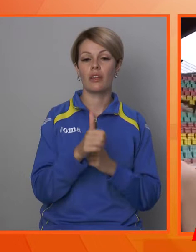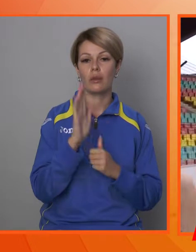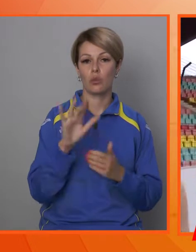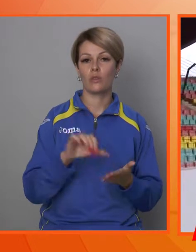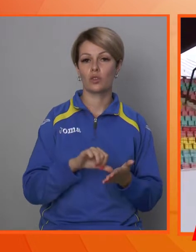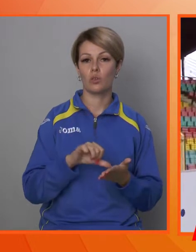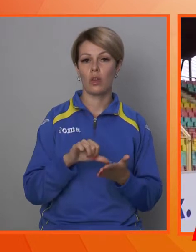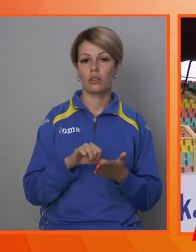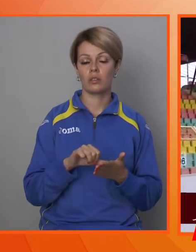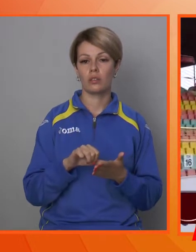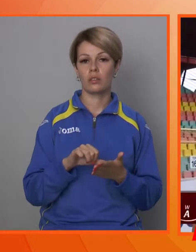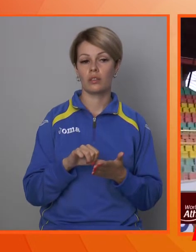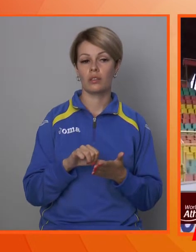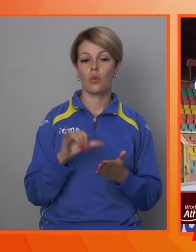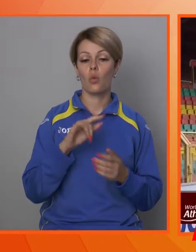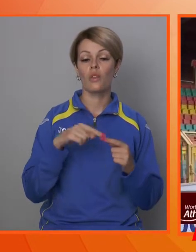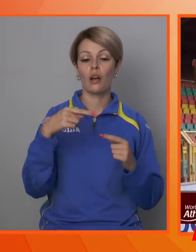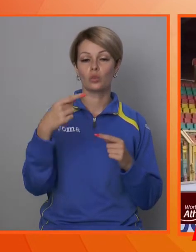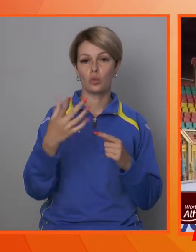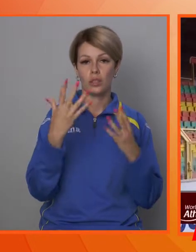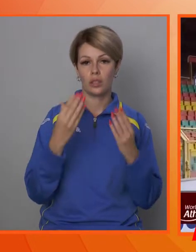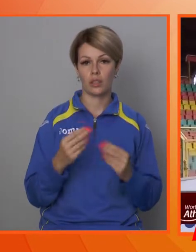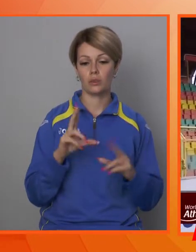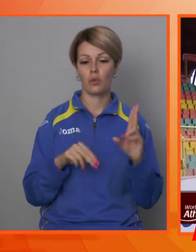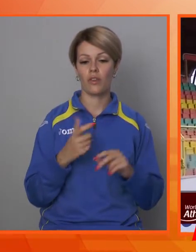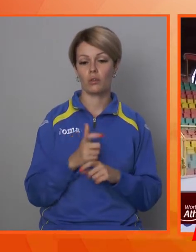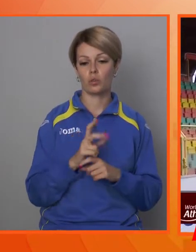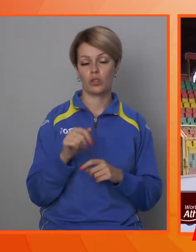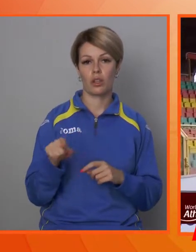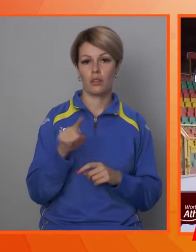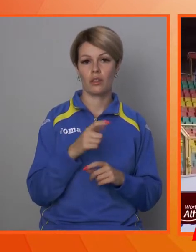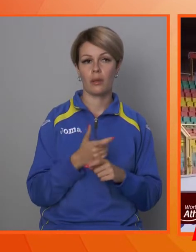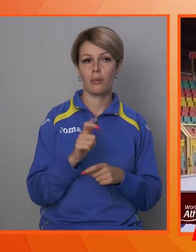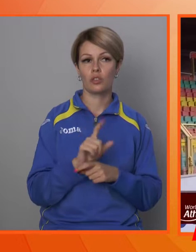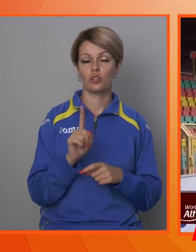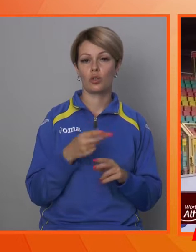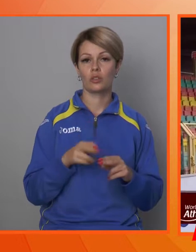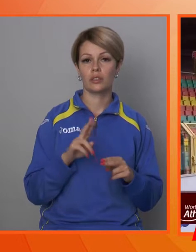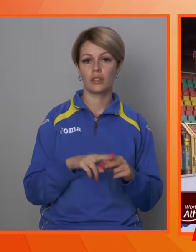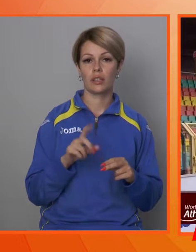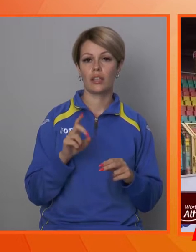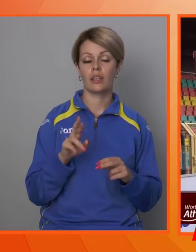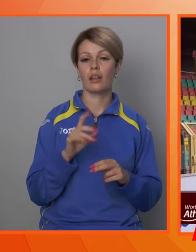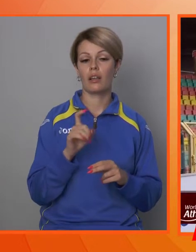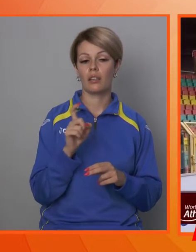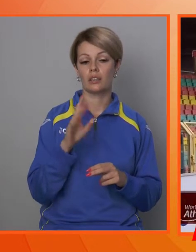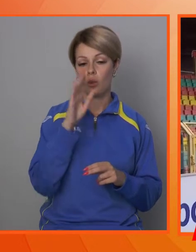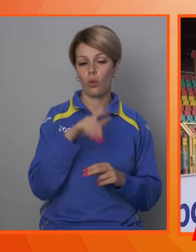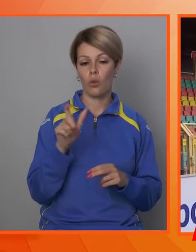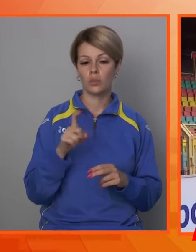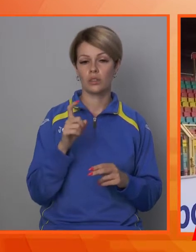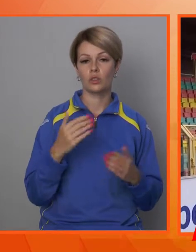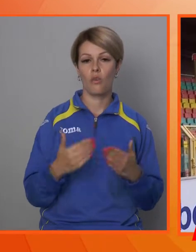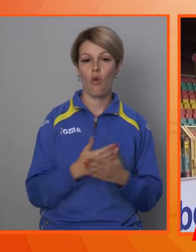явні лідери будуть виступити у наступні дні. Ми сподіваємось дуже на них. Тим більше, що це от